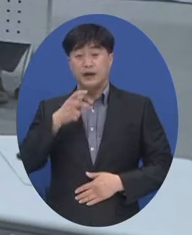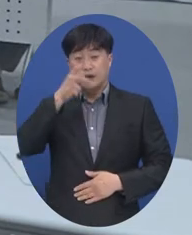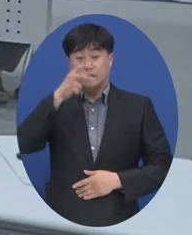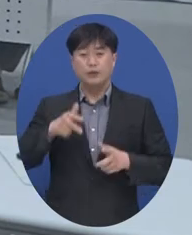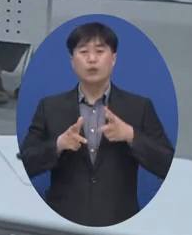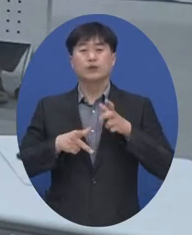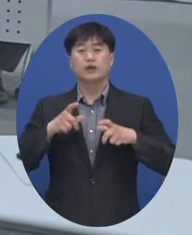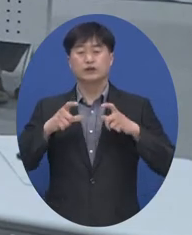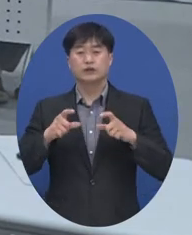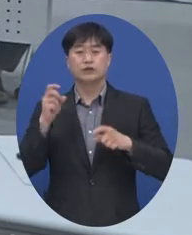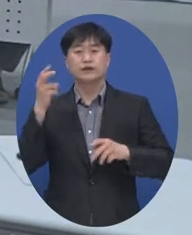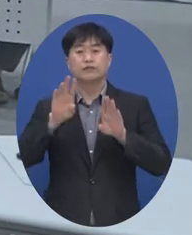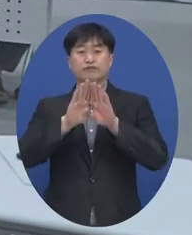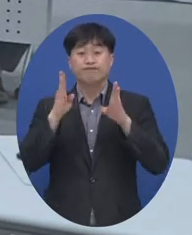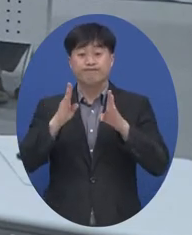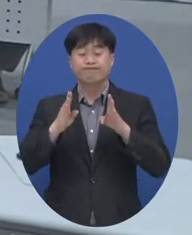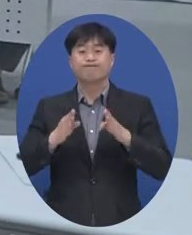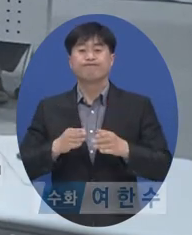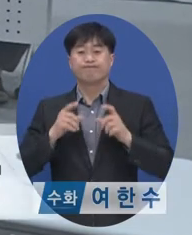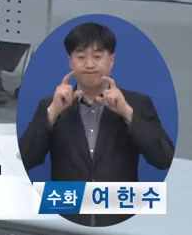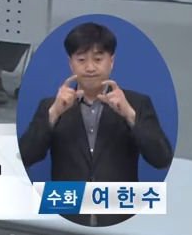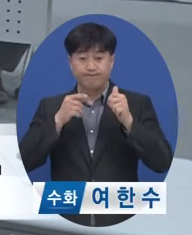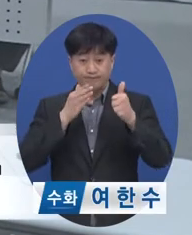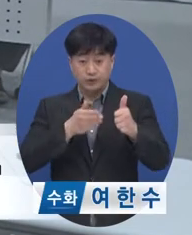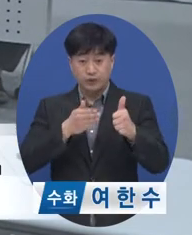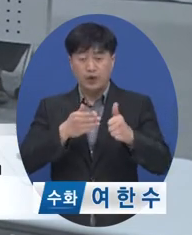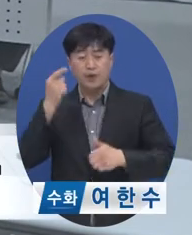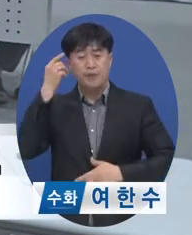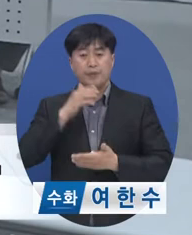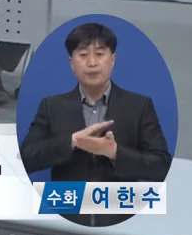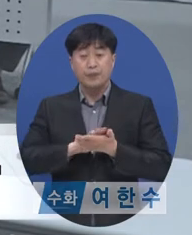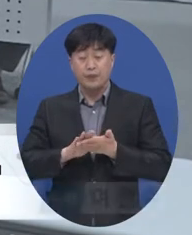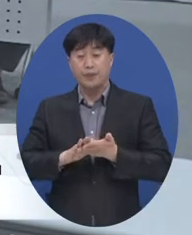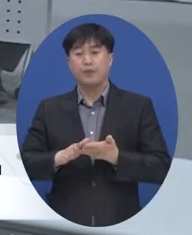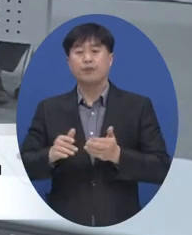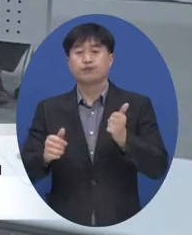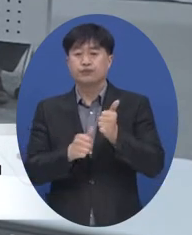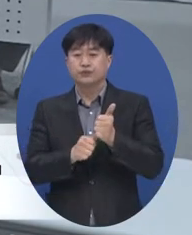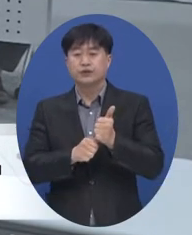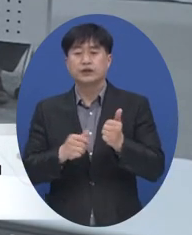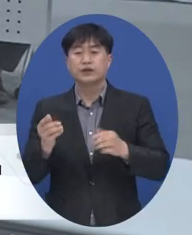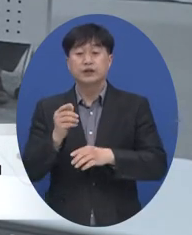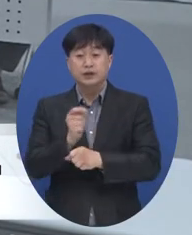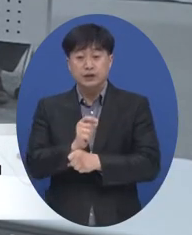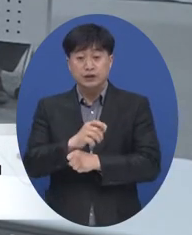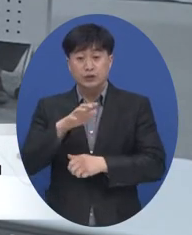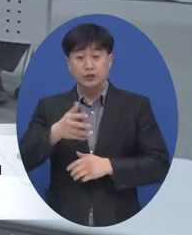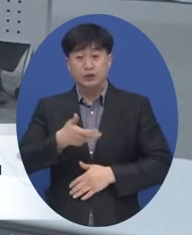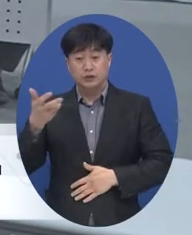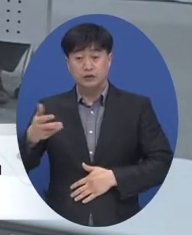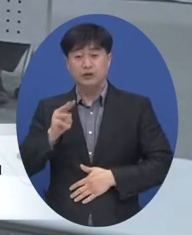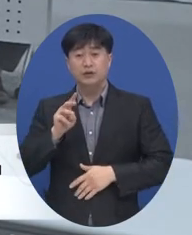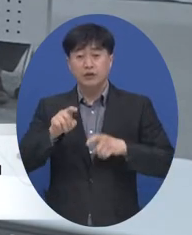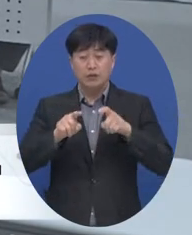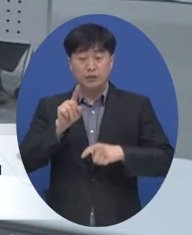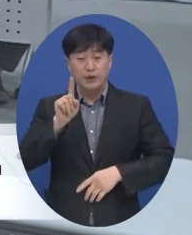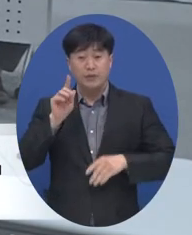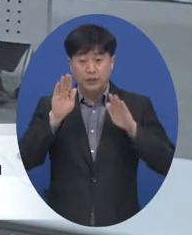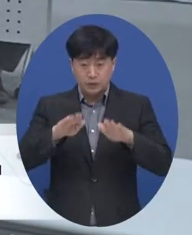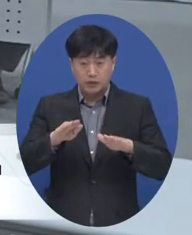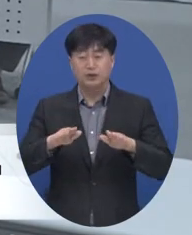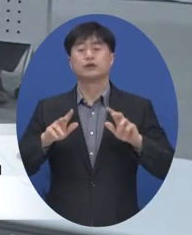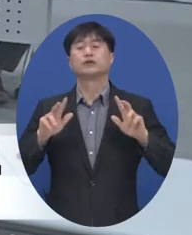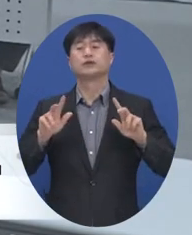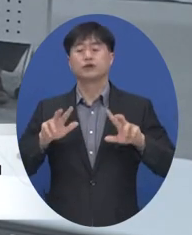경기도는 개성공단 재개 선언 을 촉구하며 평화 부지사 집무실이 젊 삼보일배 등을 추진 했는데요 이번엔 온라인